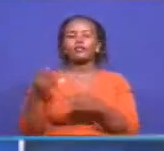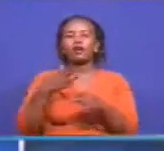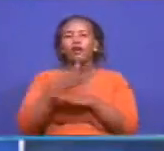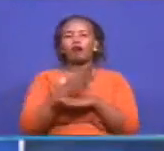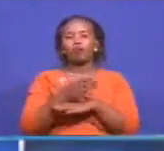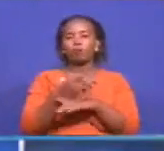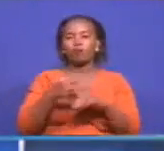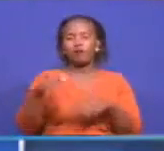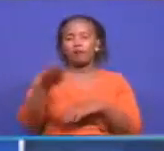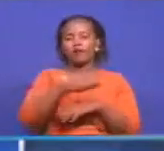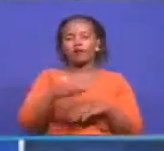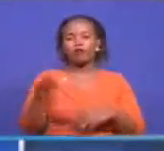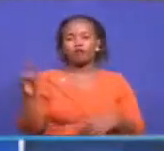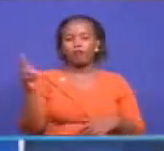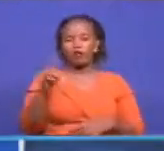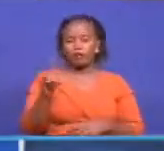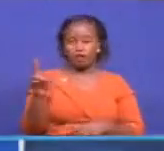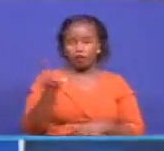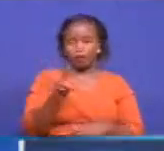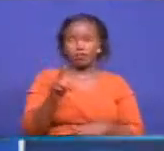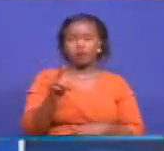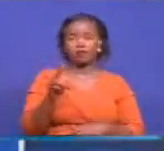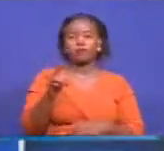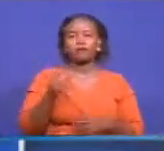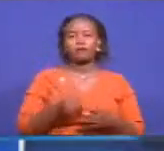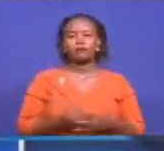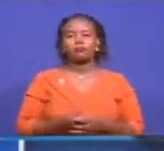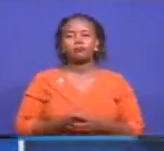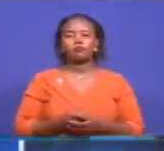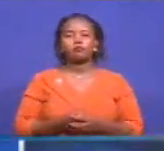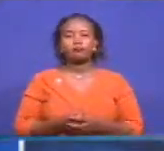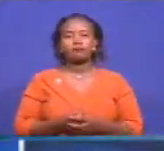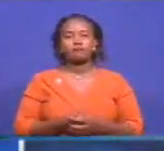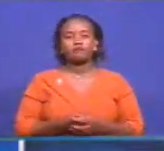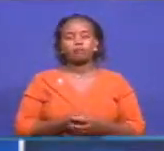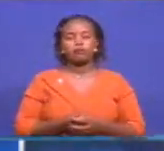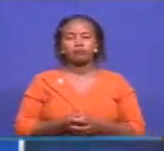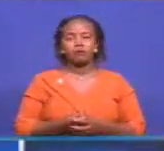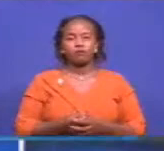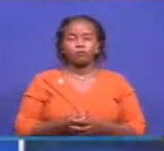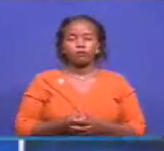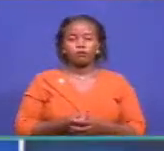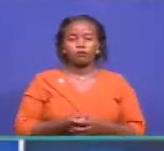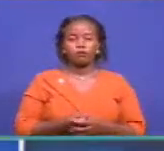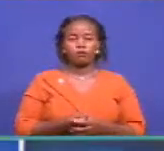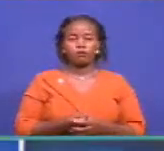Laviton, Nairobi. Frederick Mukifo, Channel 1 Sports.